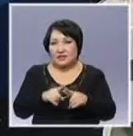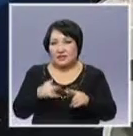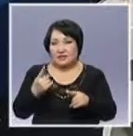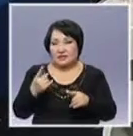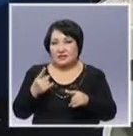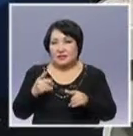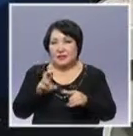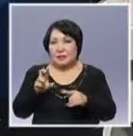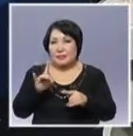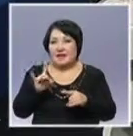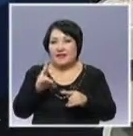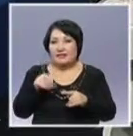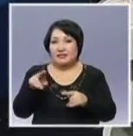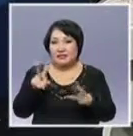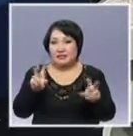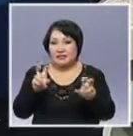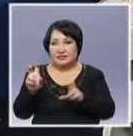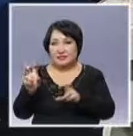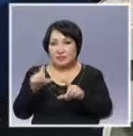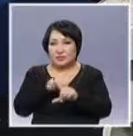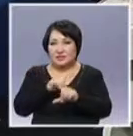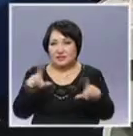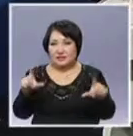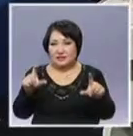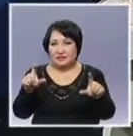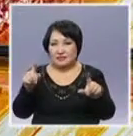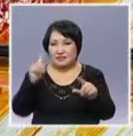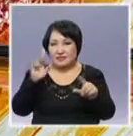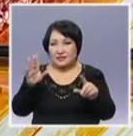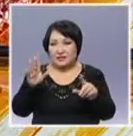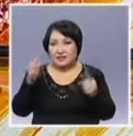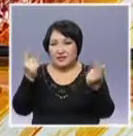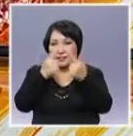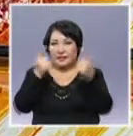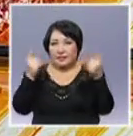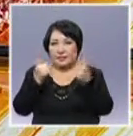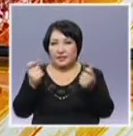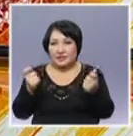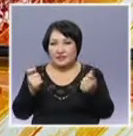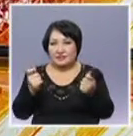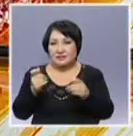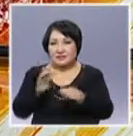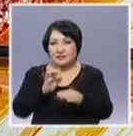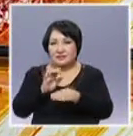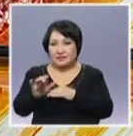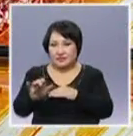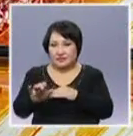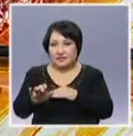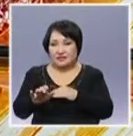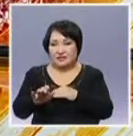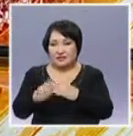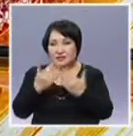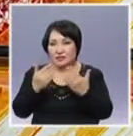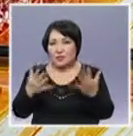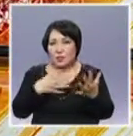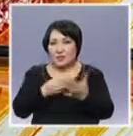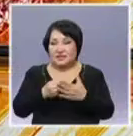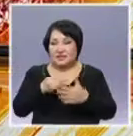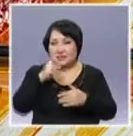брендтік дүкендерге хабарлама бердік. Одан жаңағы өздерінің